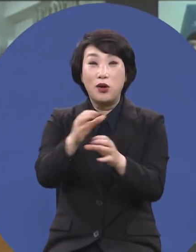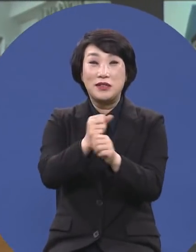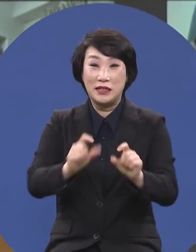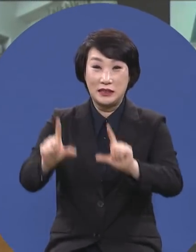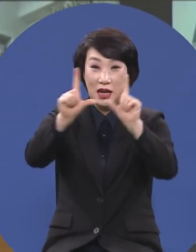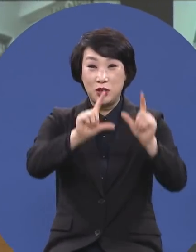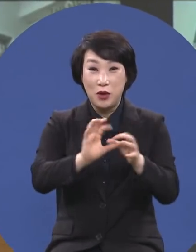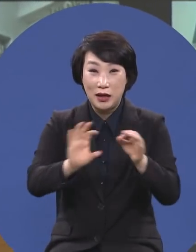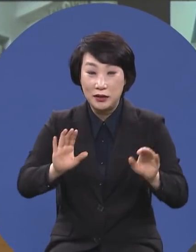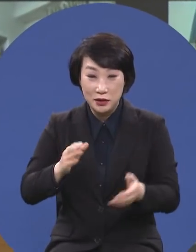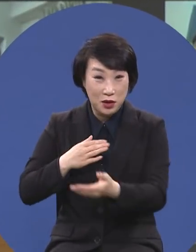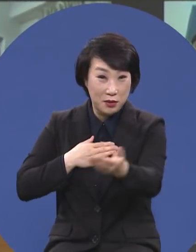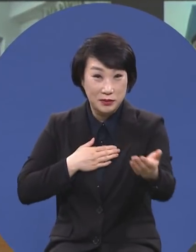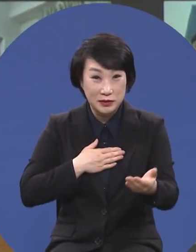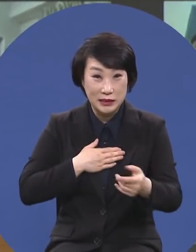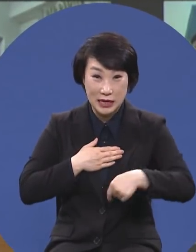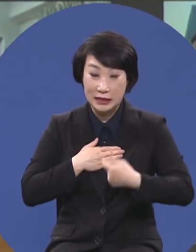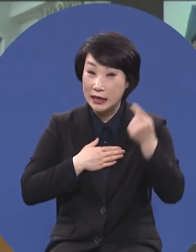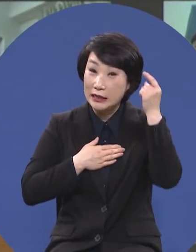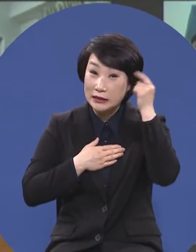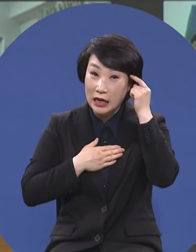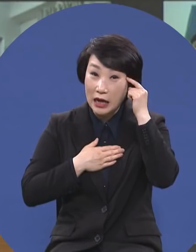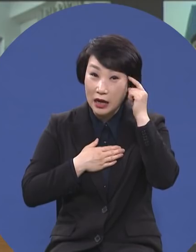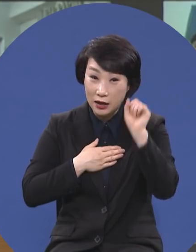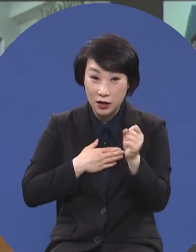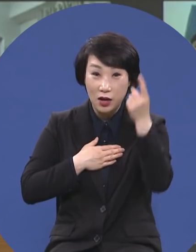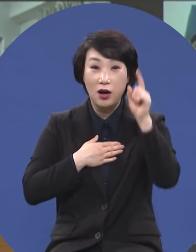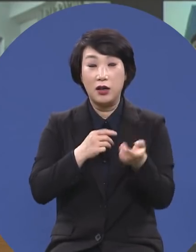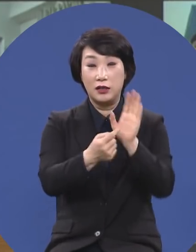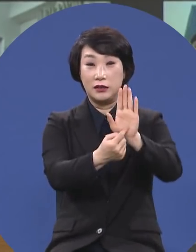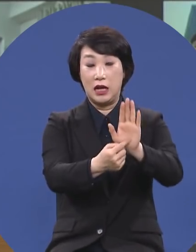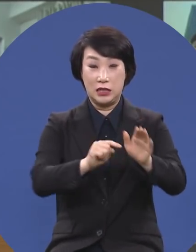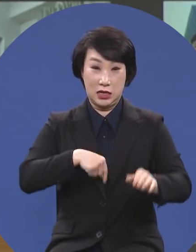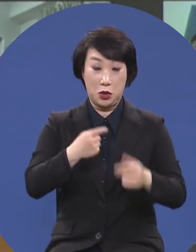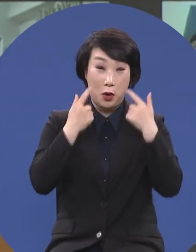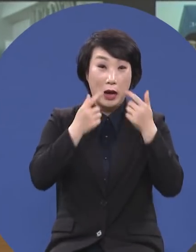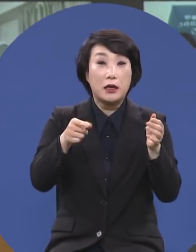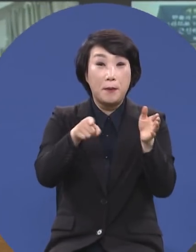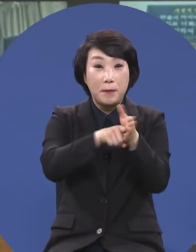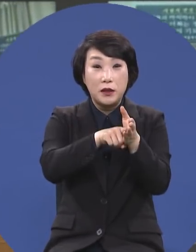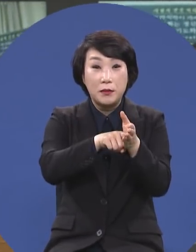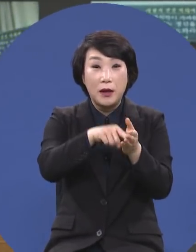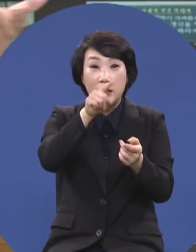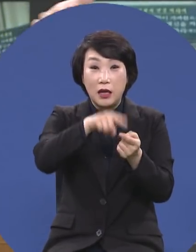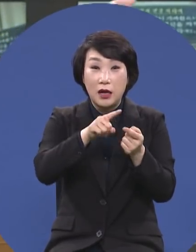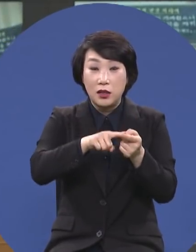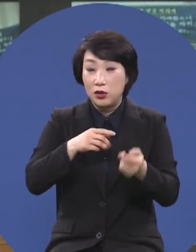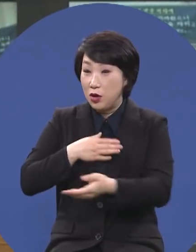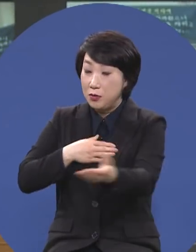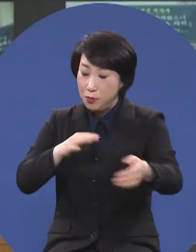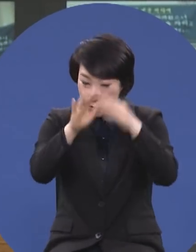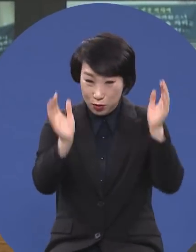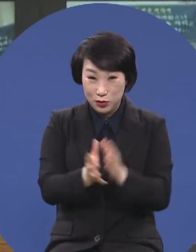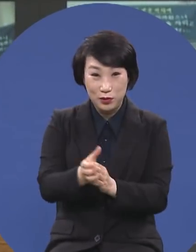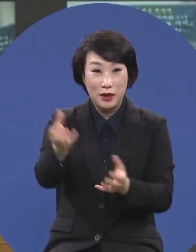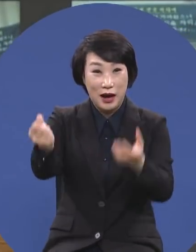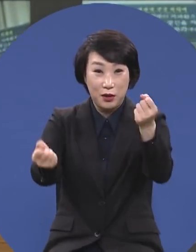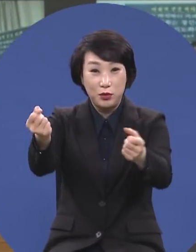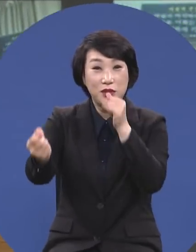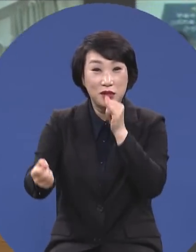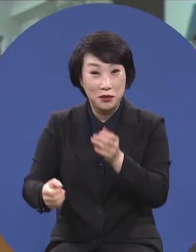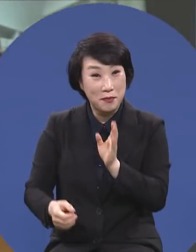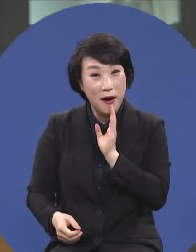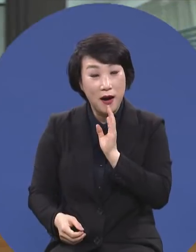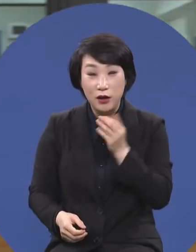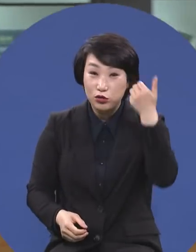살든지 자기 생각에서 나타나는 자기 확신에 대한 믿음이 다 있기 때문에 어떤